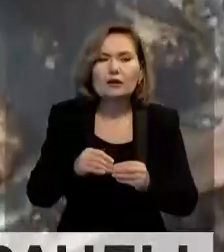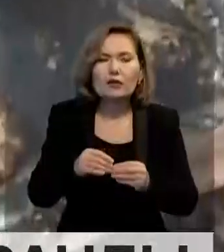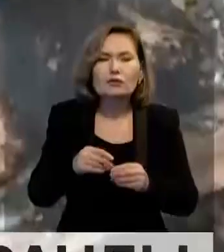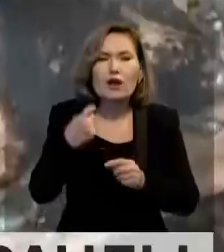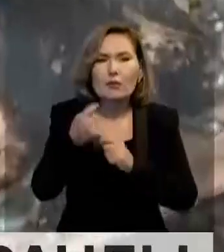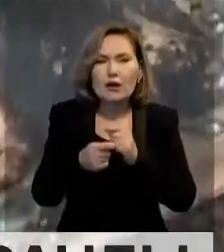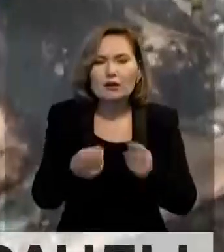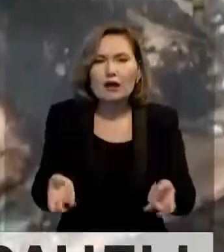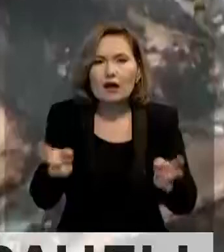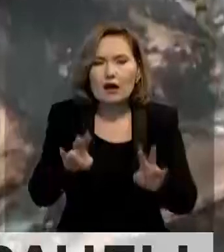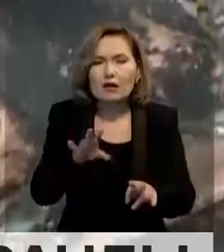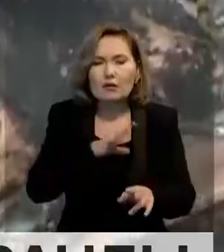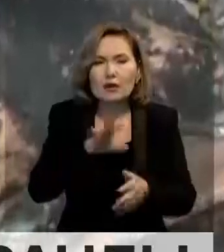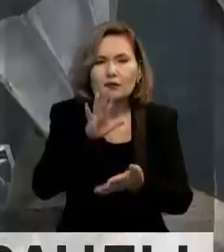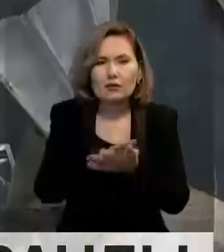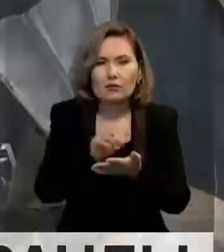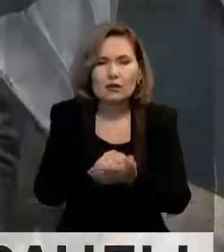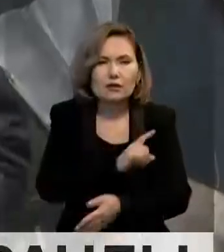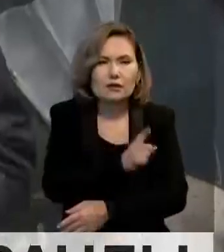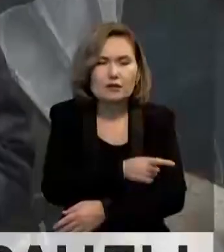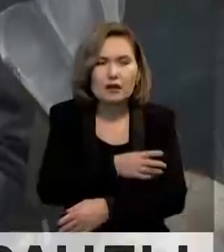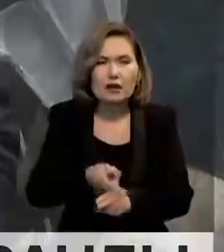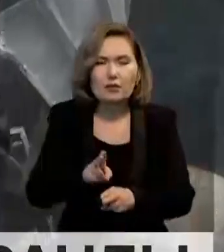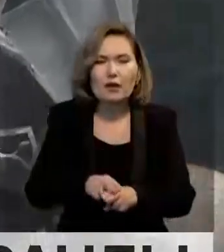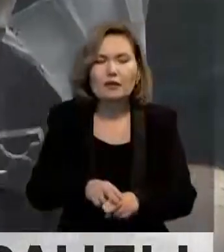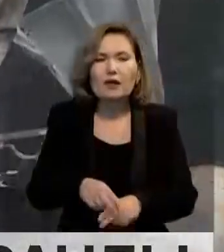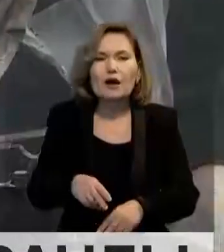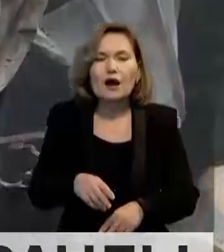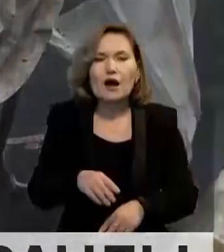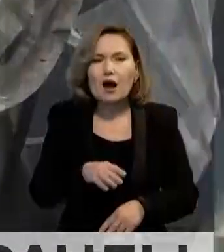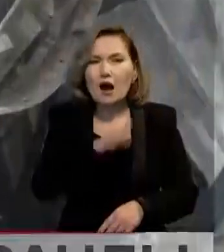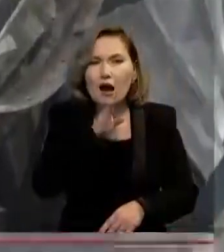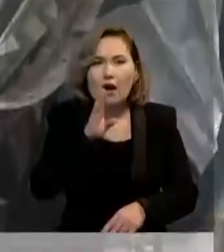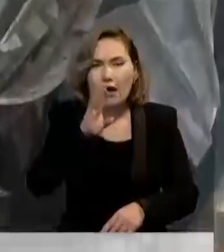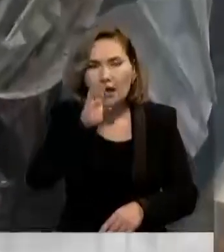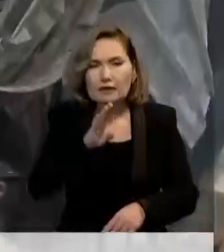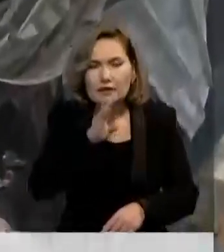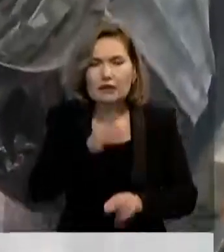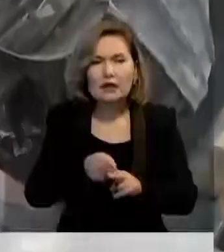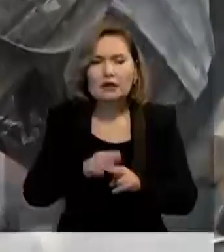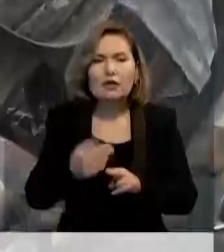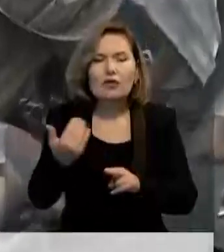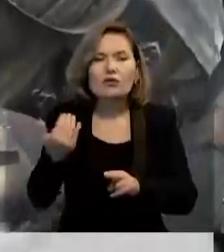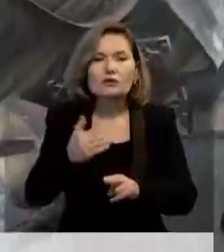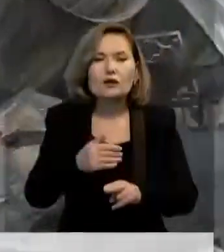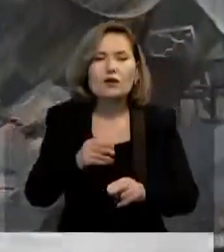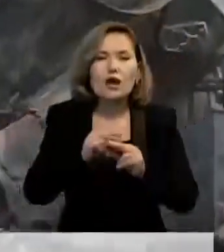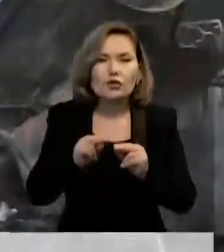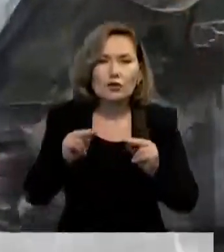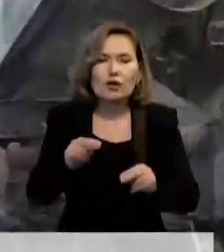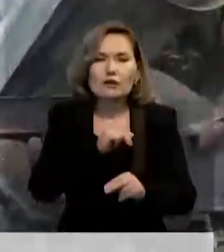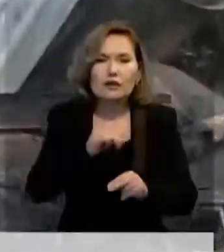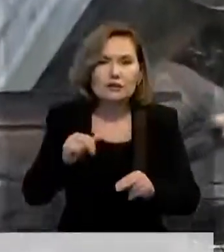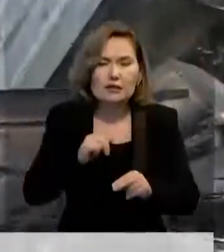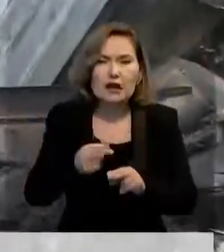арнайы күректердің міне басы ғана қалған. Ата-аналар мен жаттықтырушылар жабылып жүріп, осы жерді қураған шөптен тазартып, тегістеп,